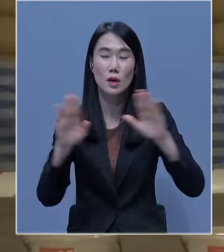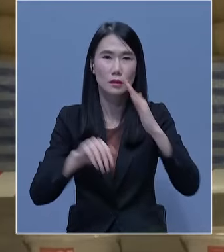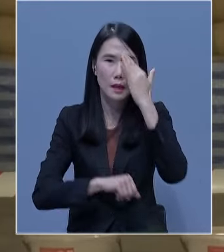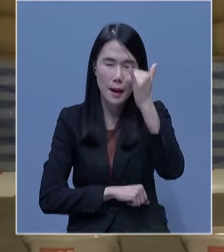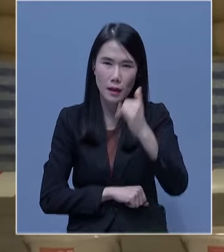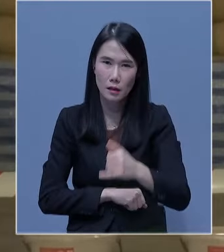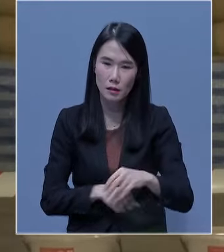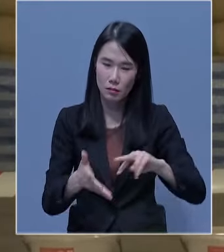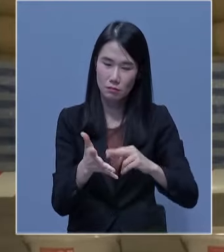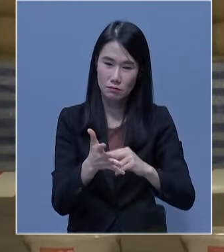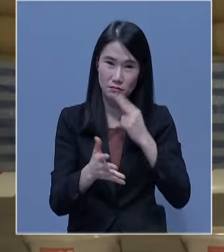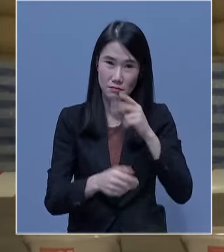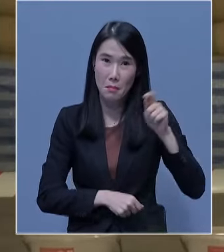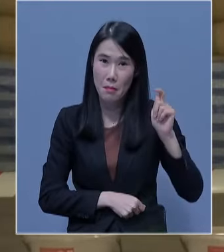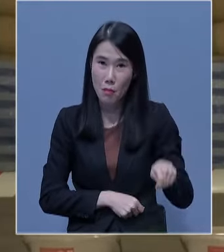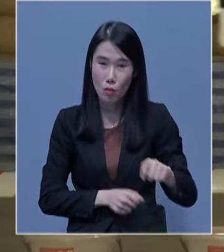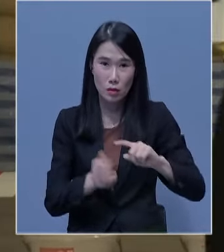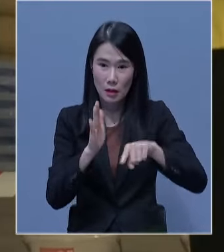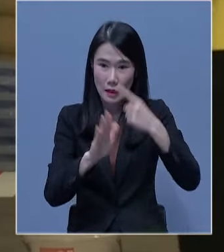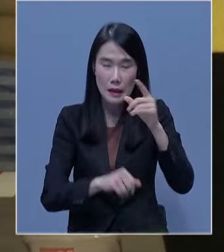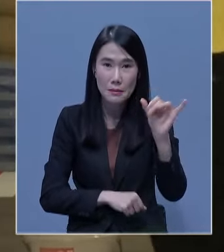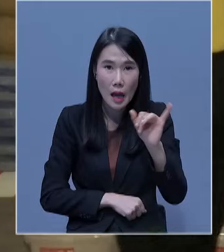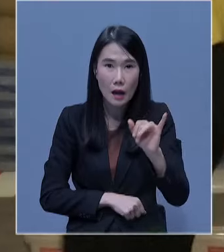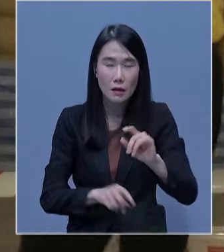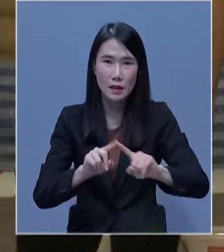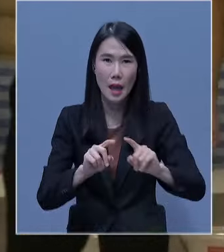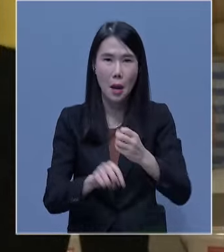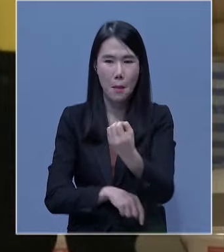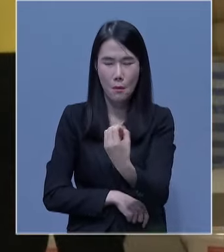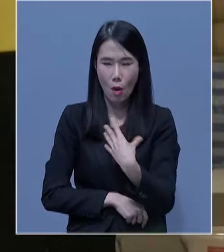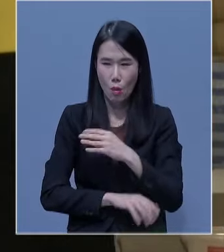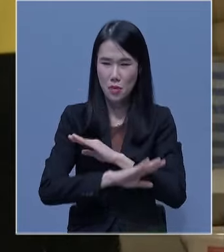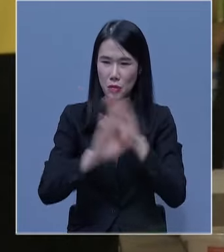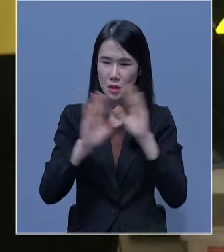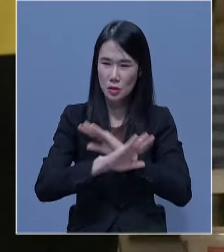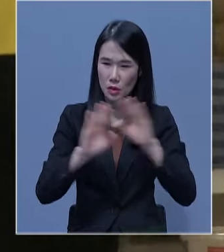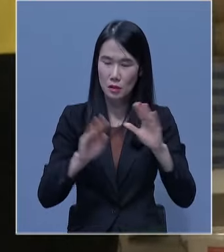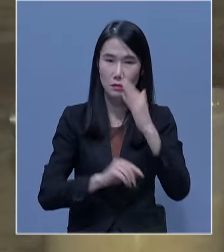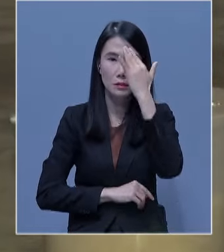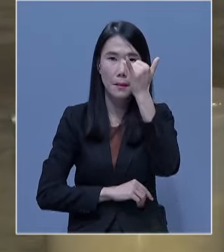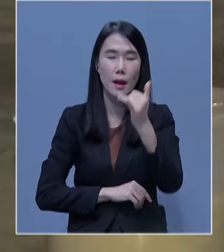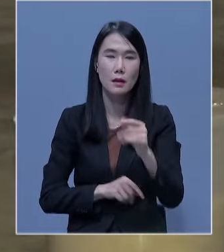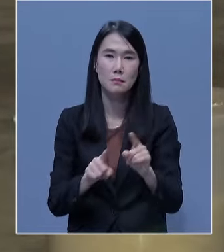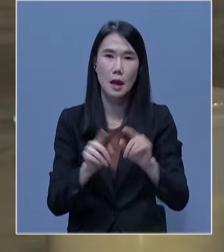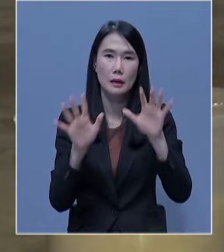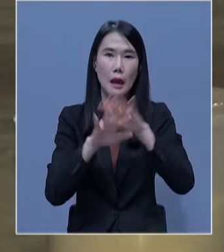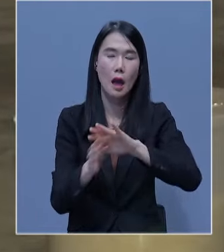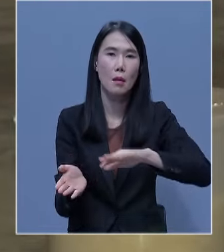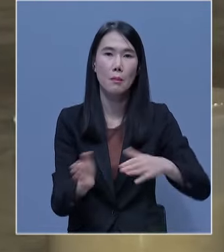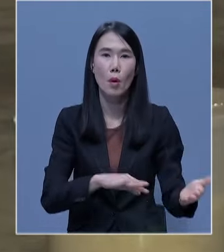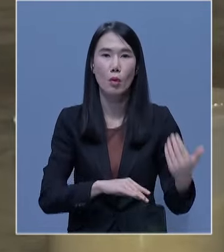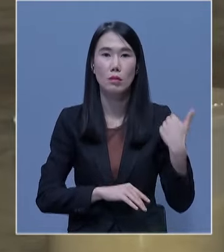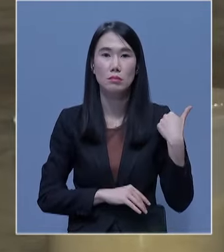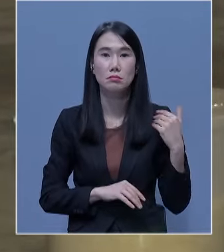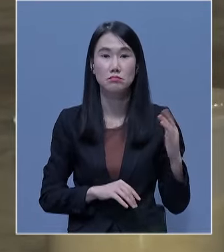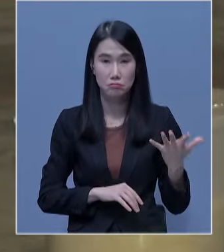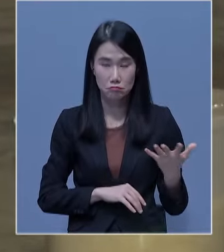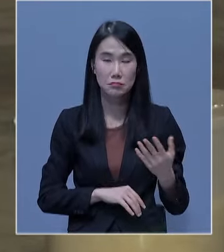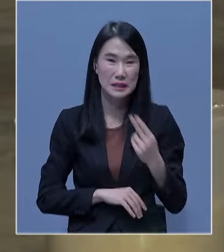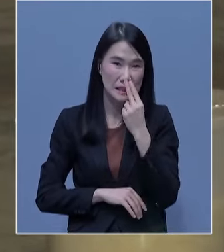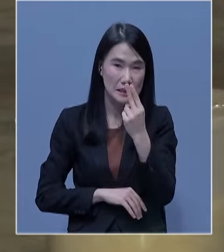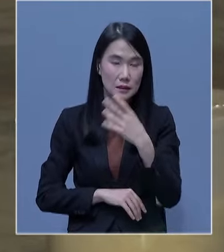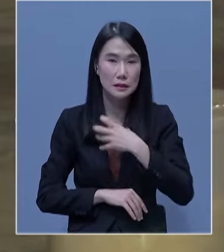ที่การประมูลยังไม่เริ่มต้นขึ้นเลยตัวเองค่อนข้างมั่นใจว่านี่เป็นการล้มการประมูลค่ะเพื่อจะสร้